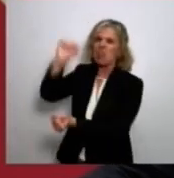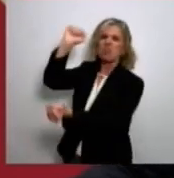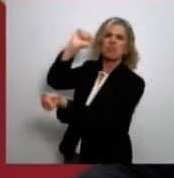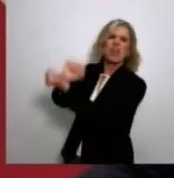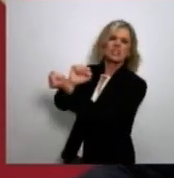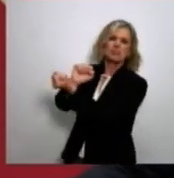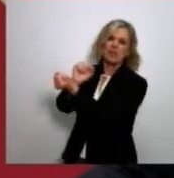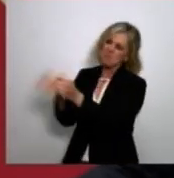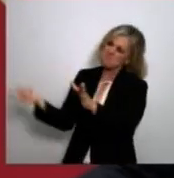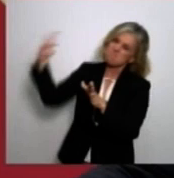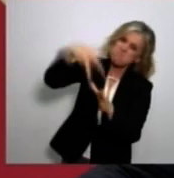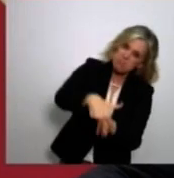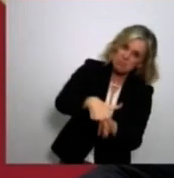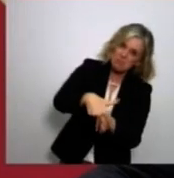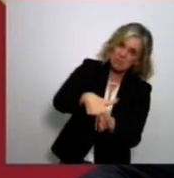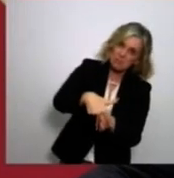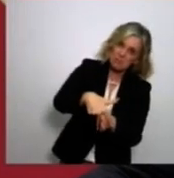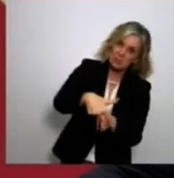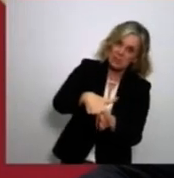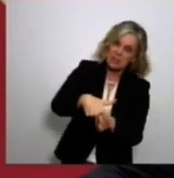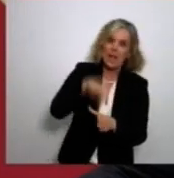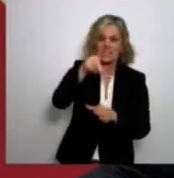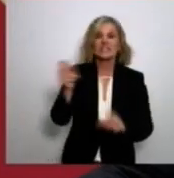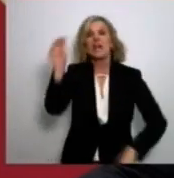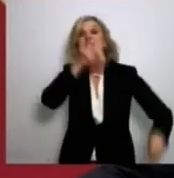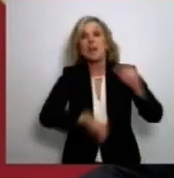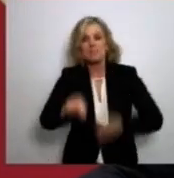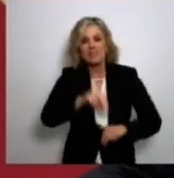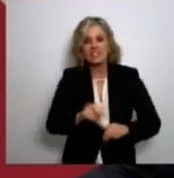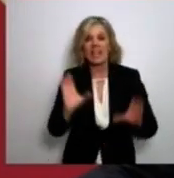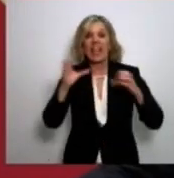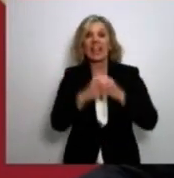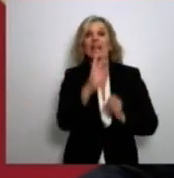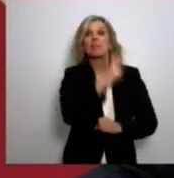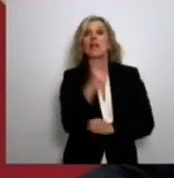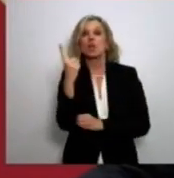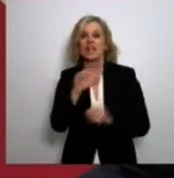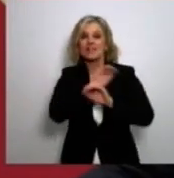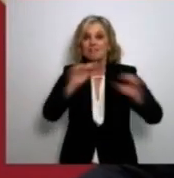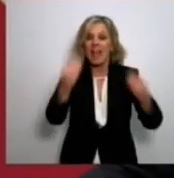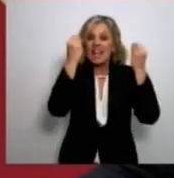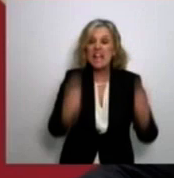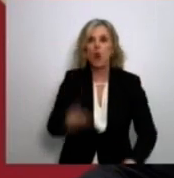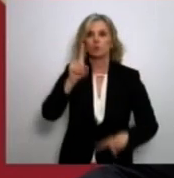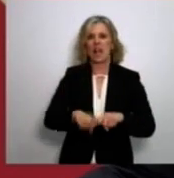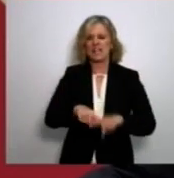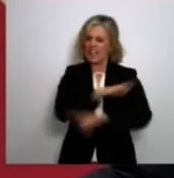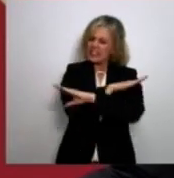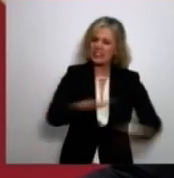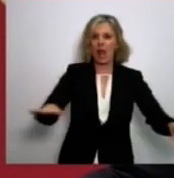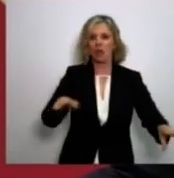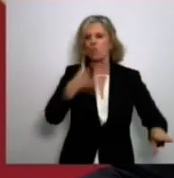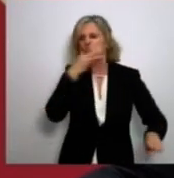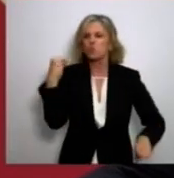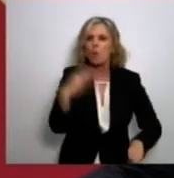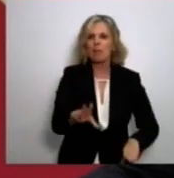ψηφίσετε. Και πηγαίνετε στην κάλπη και ψηφίστε Κίνημα 21. Απευθύνομαι στους καλούς Έλληνες. Τελειώστε αυτό το έσχος το οποίο